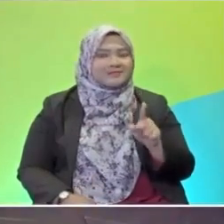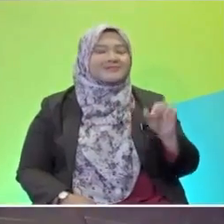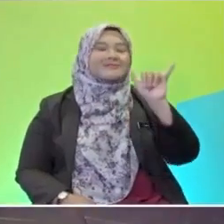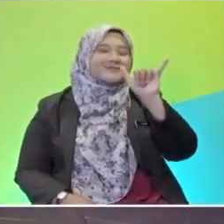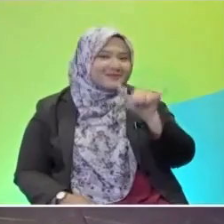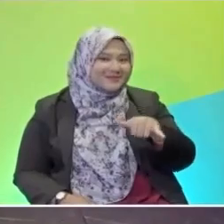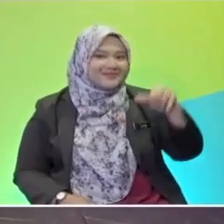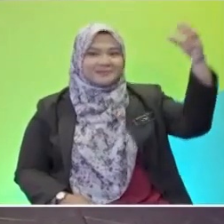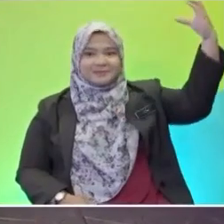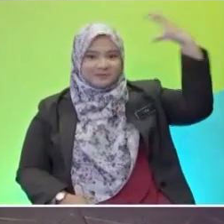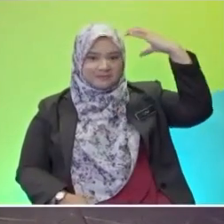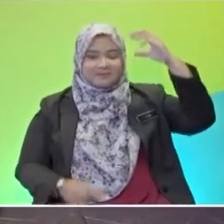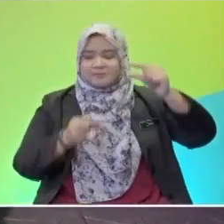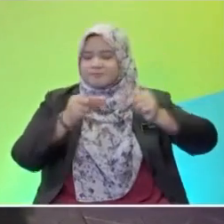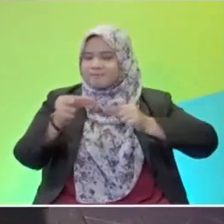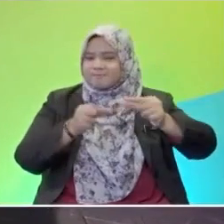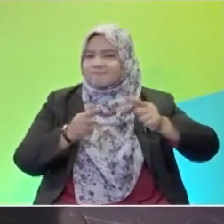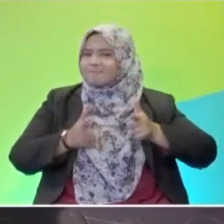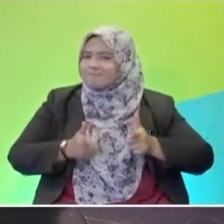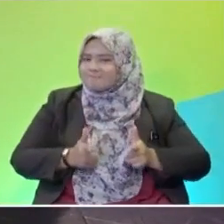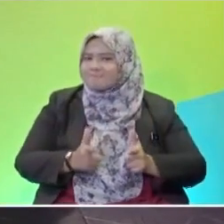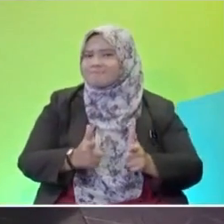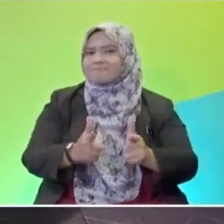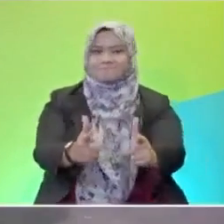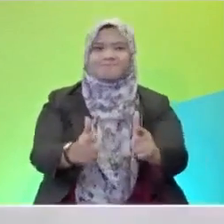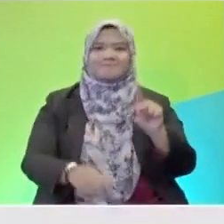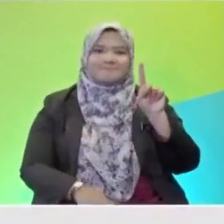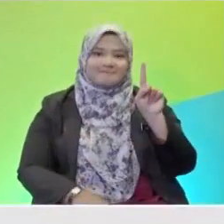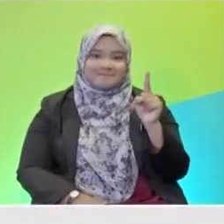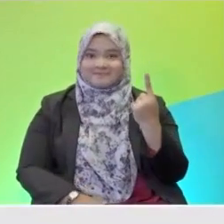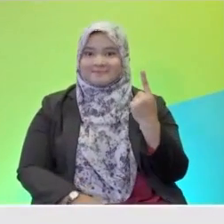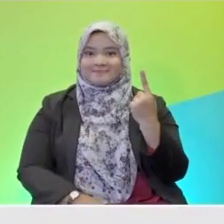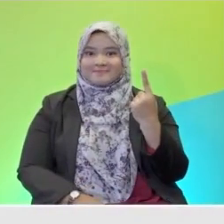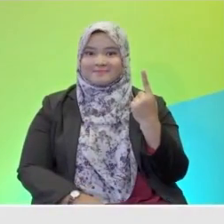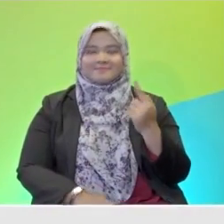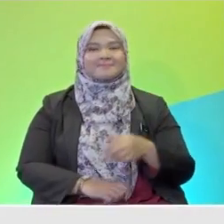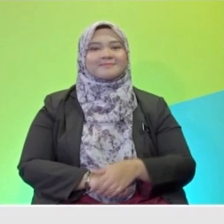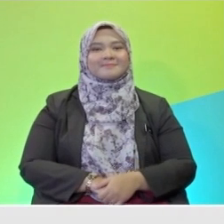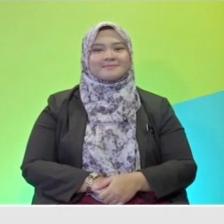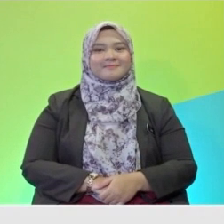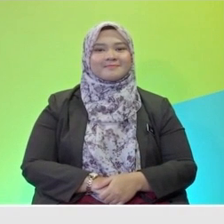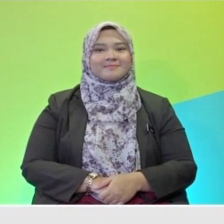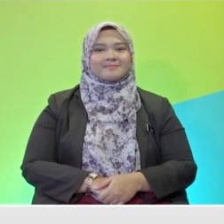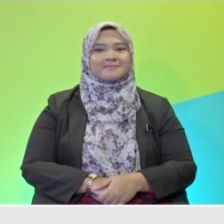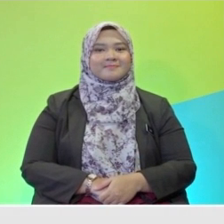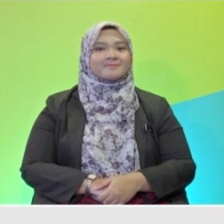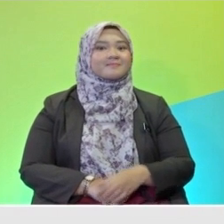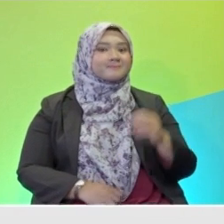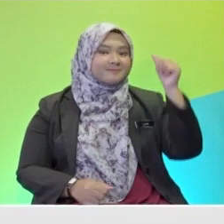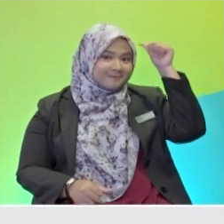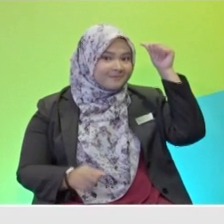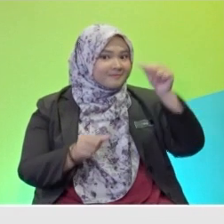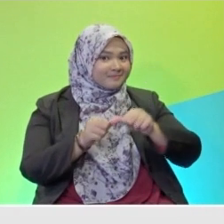lurus daripada equity yang ketiga ini kita dapat simpulkan bahwa cahaya bergerak